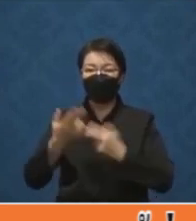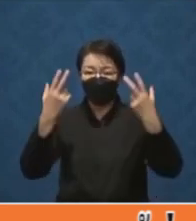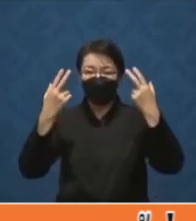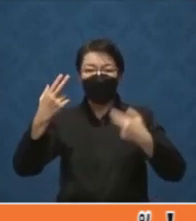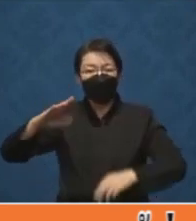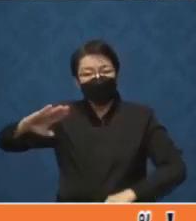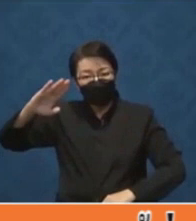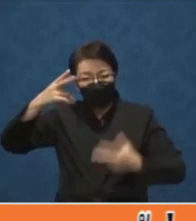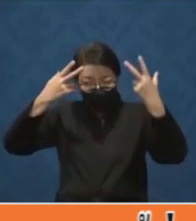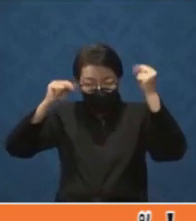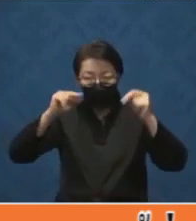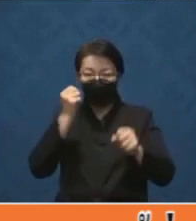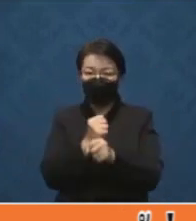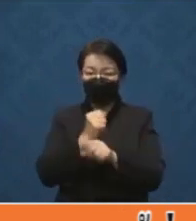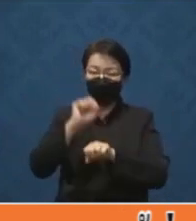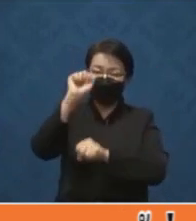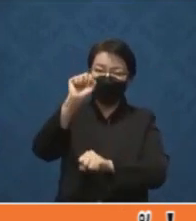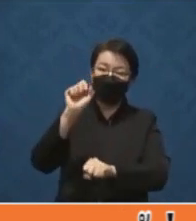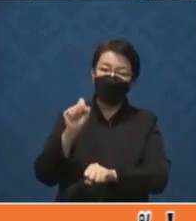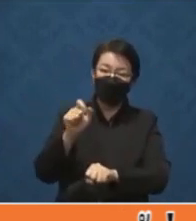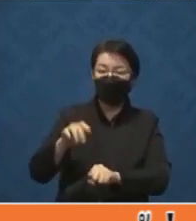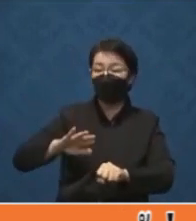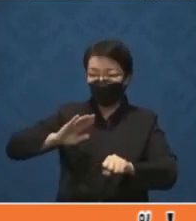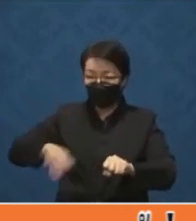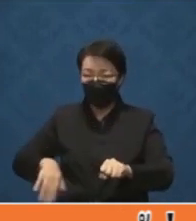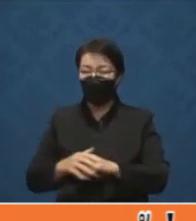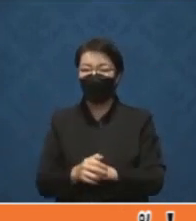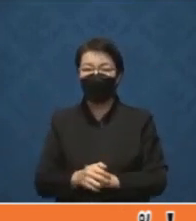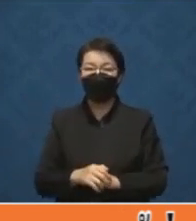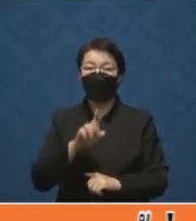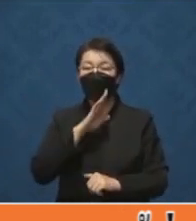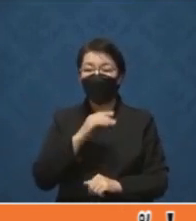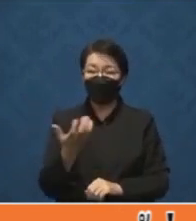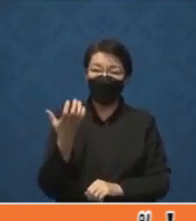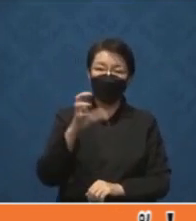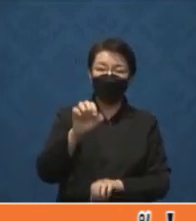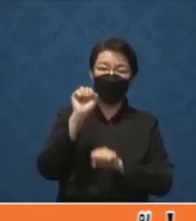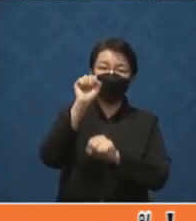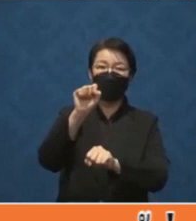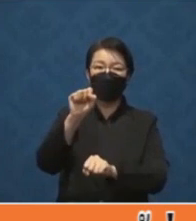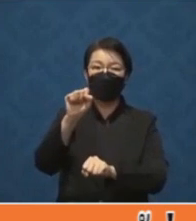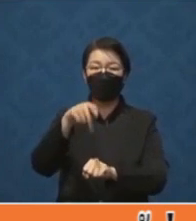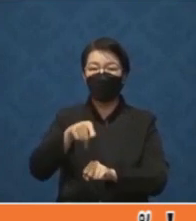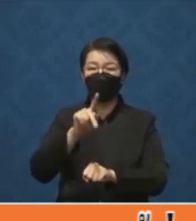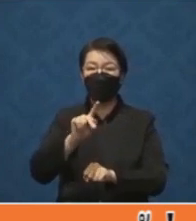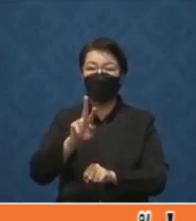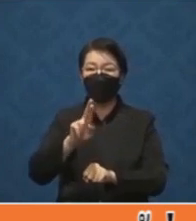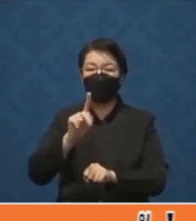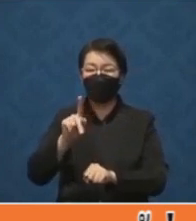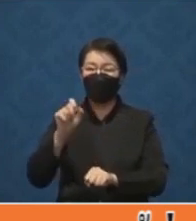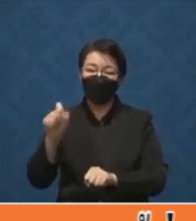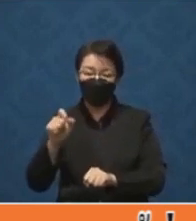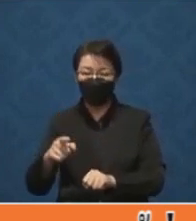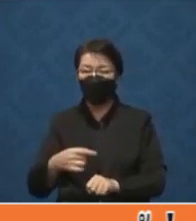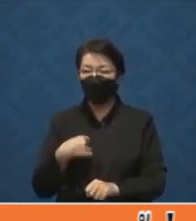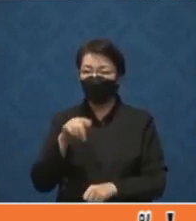ายกรัฐมนตรีภายหลังประกาศสถานการณ์ฉุกเฉินได้ตัดอำนาจออกข้อกำหนดห้ามการเสนอข่าวที่อาจ